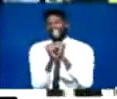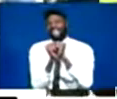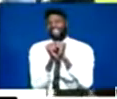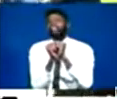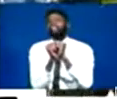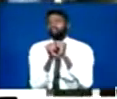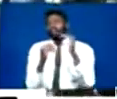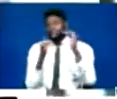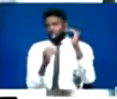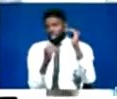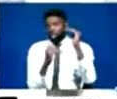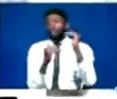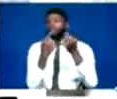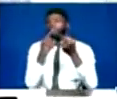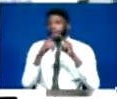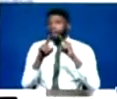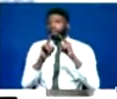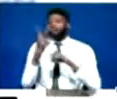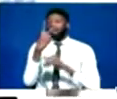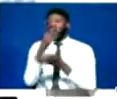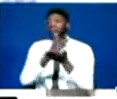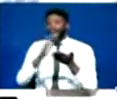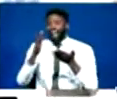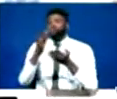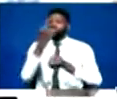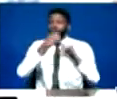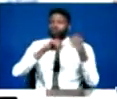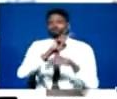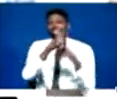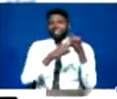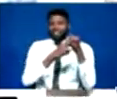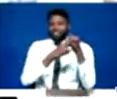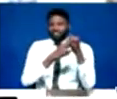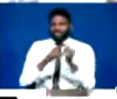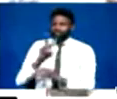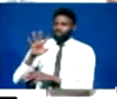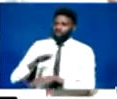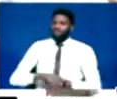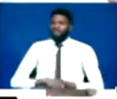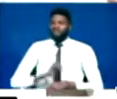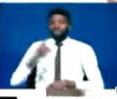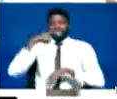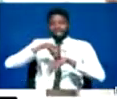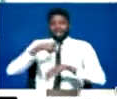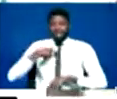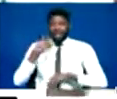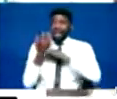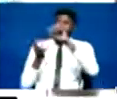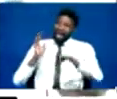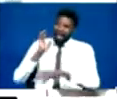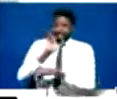mabao 27-25. Mara ya kwanza nikianza kucheza handball, level yenye nilifika